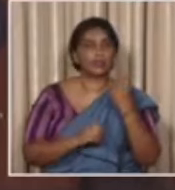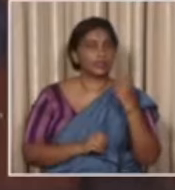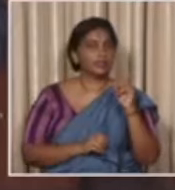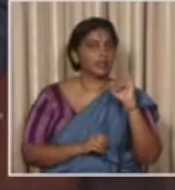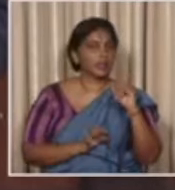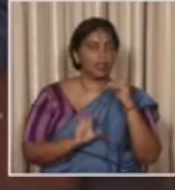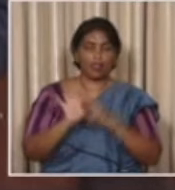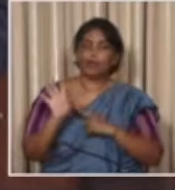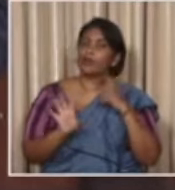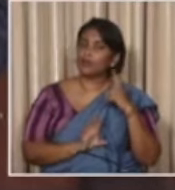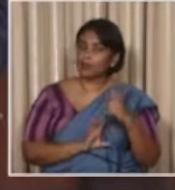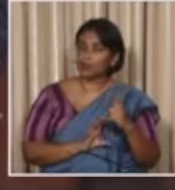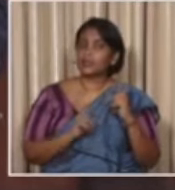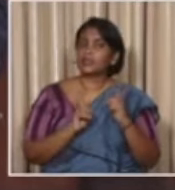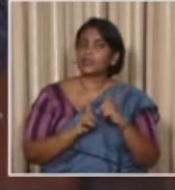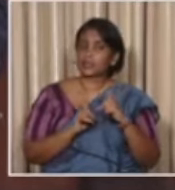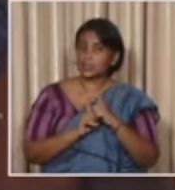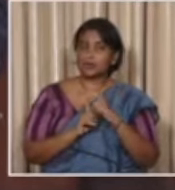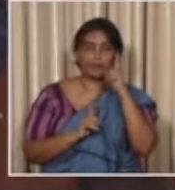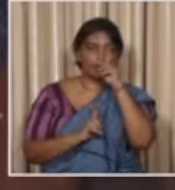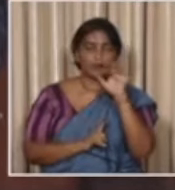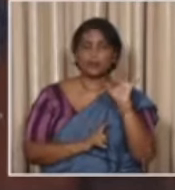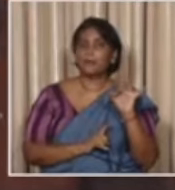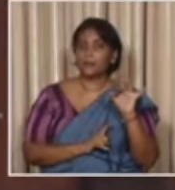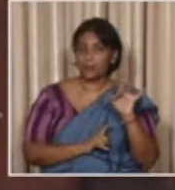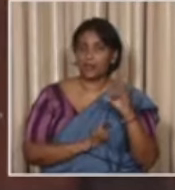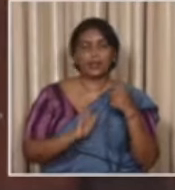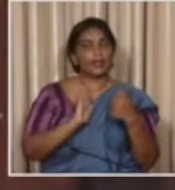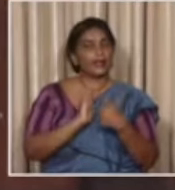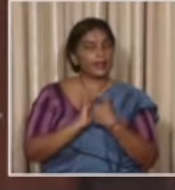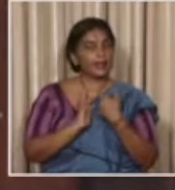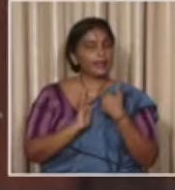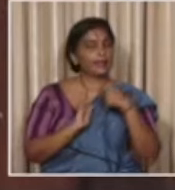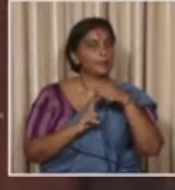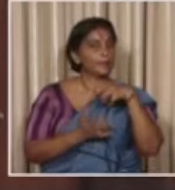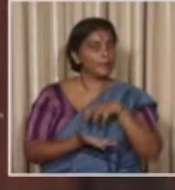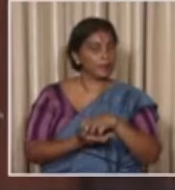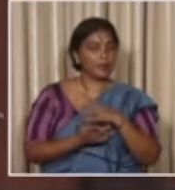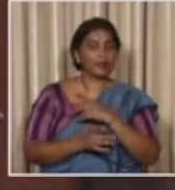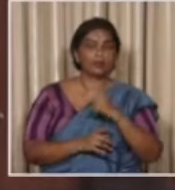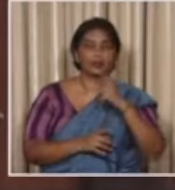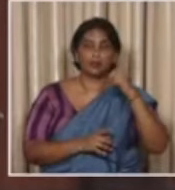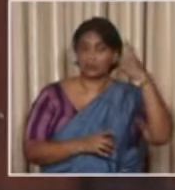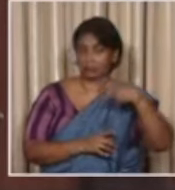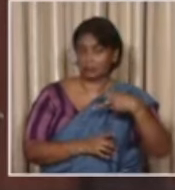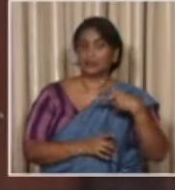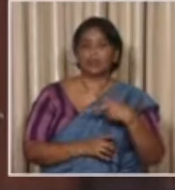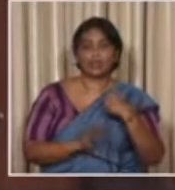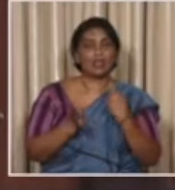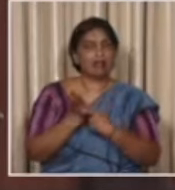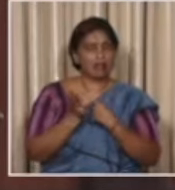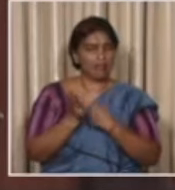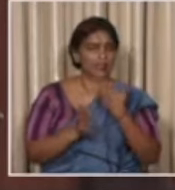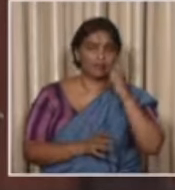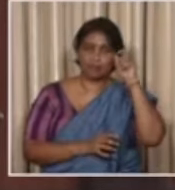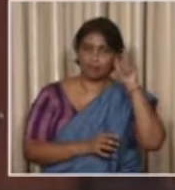2006 වර්ෂයේ දෙසැම්බර් මාසේ 15 වෙනිදා නැගෙනහිර පළාත හිටපු වයිස් චාන්සලර් එස් රවීන්ද්‍රන් කියන